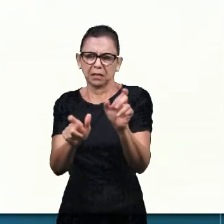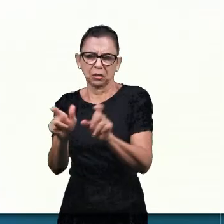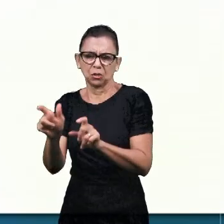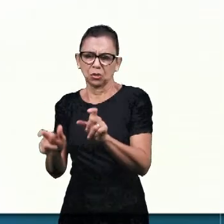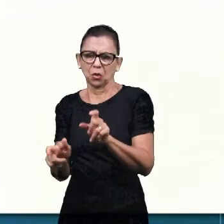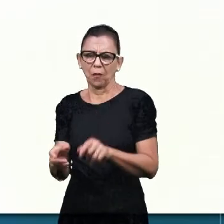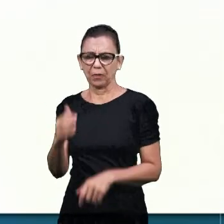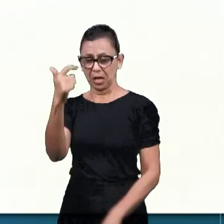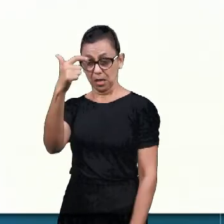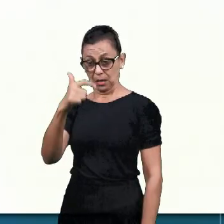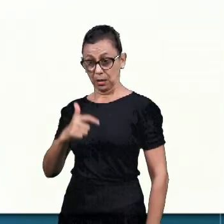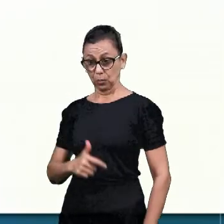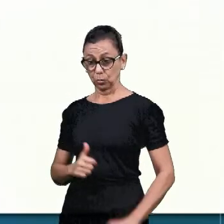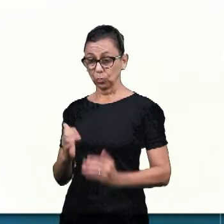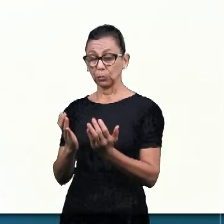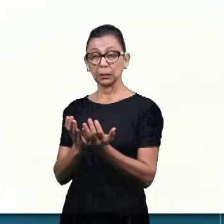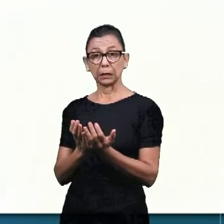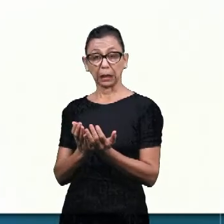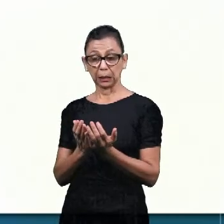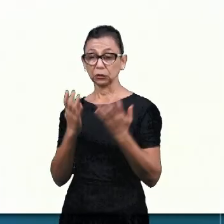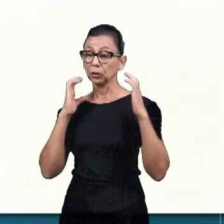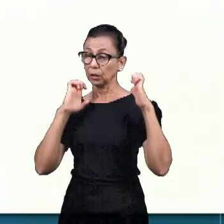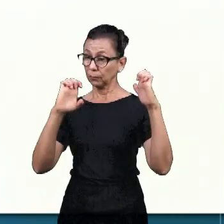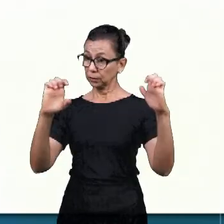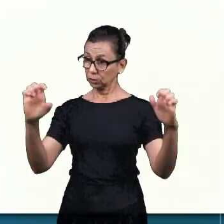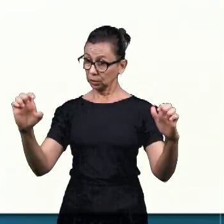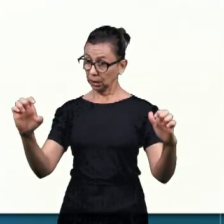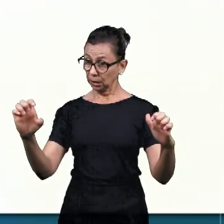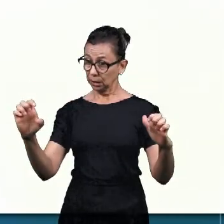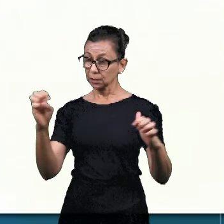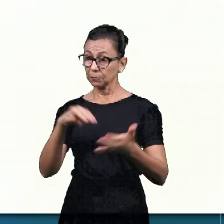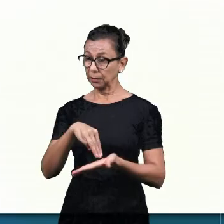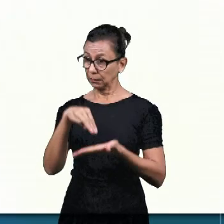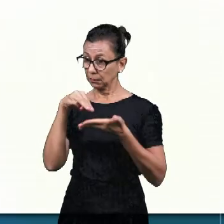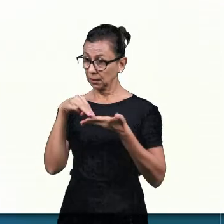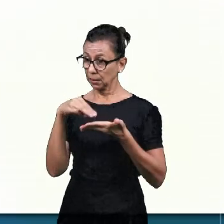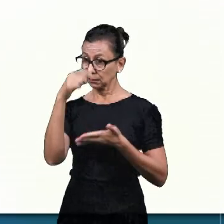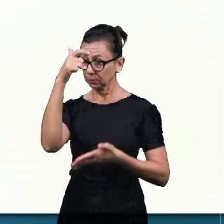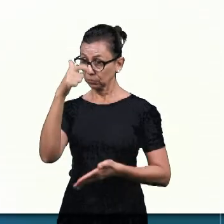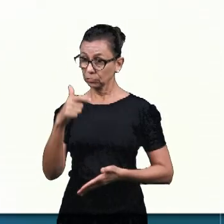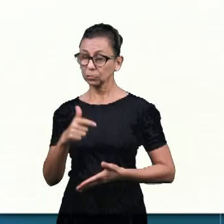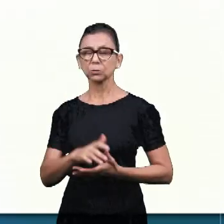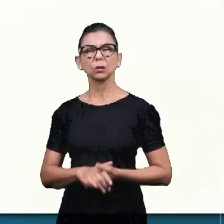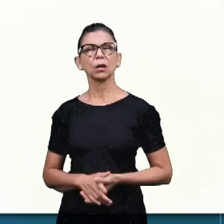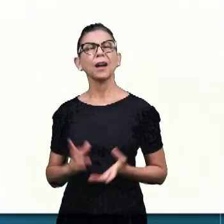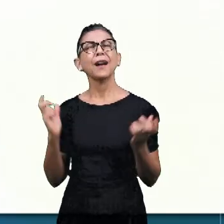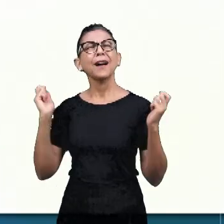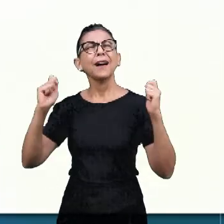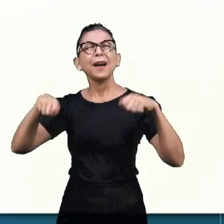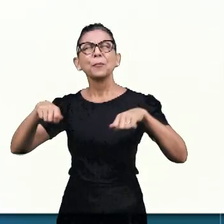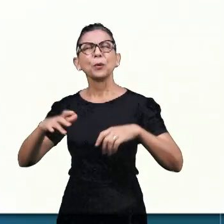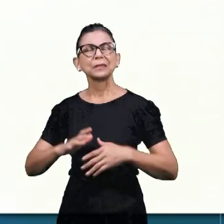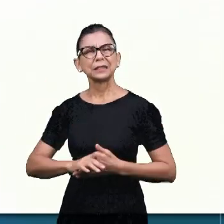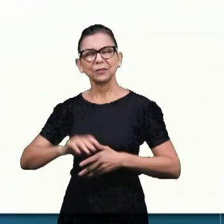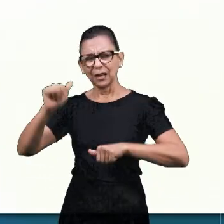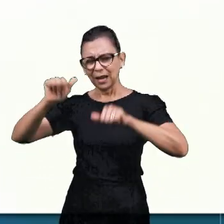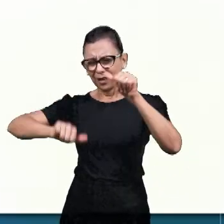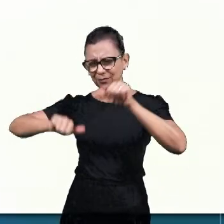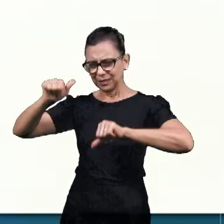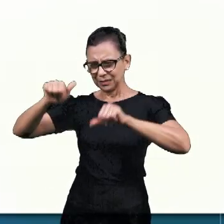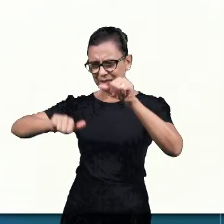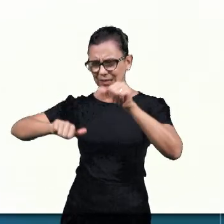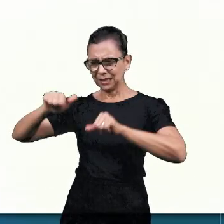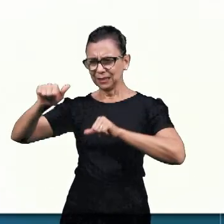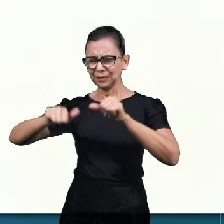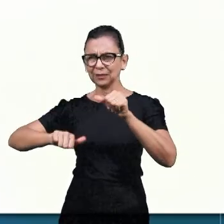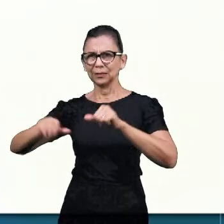même si elle se dise chrétienne, évangélique, au membre de l'église chrétienne Maranatha, est en condition de juger le don de prophétie,